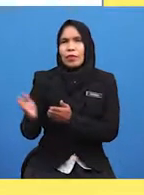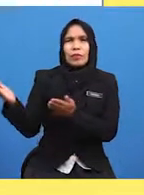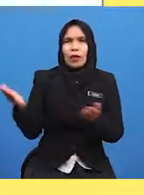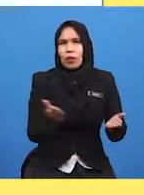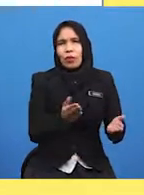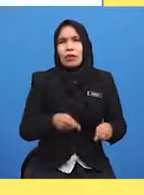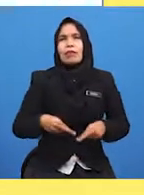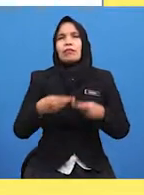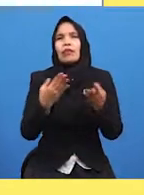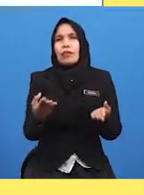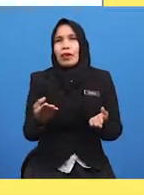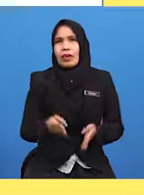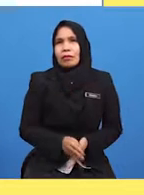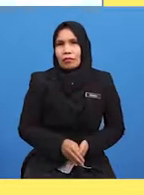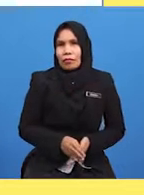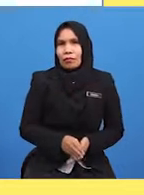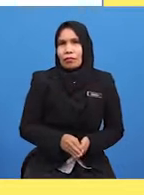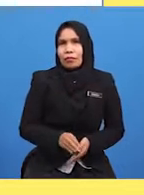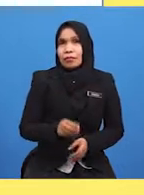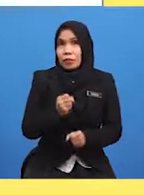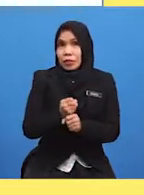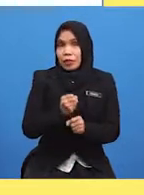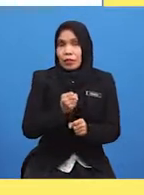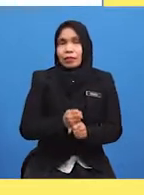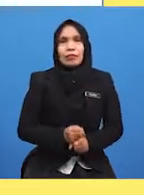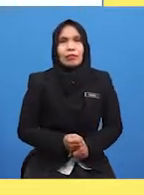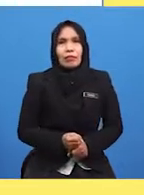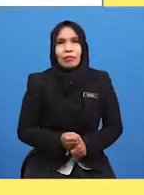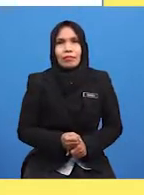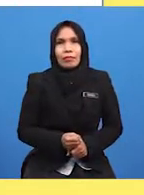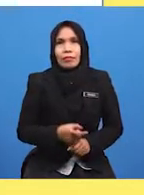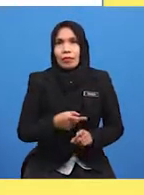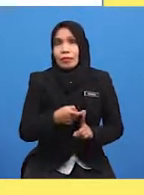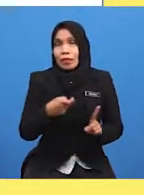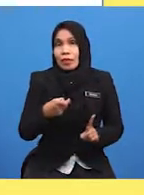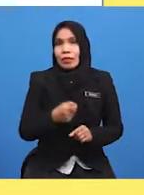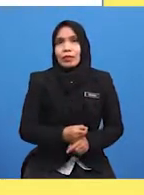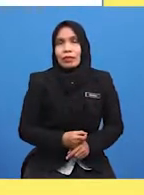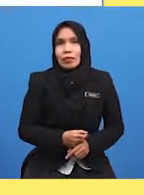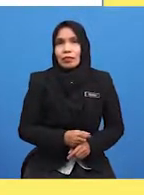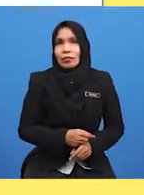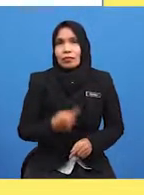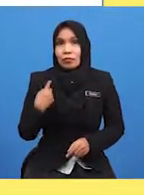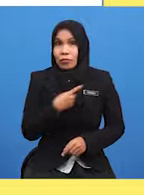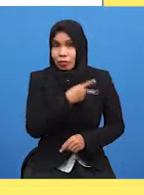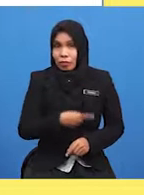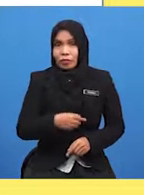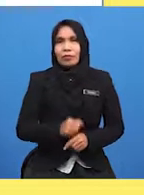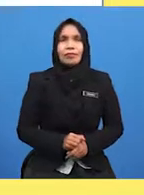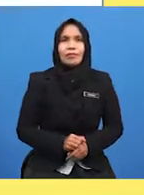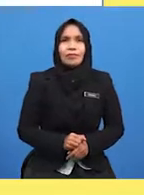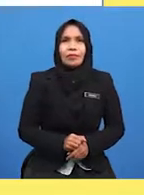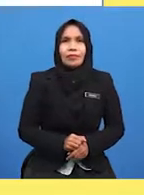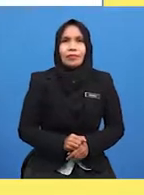Mencetuskan pergaduhan serta mereka tambahan pula boro-boro Cina ini mengangkut air Jul kumpulan